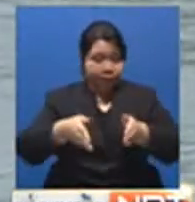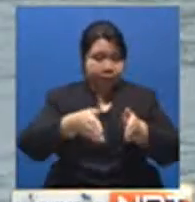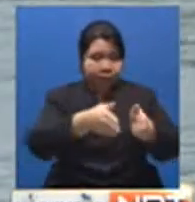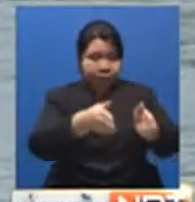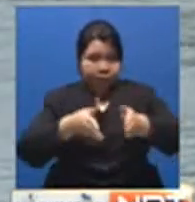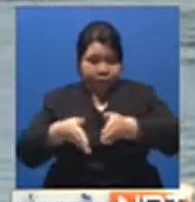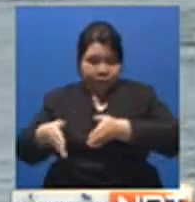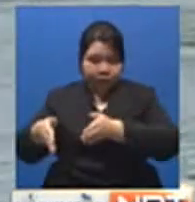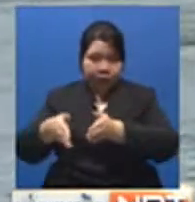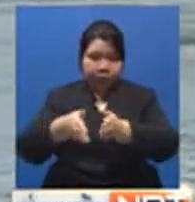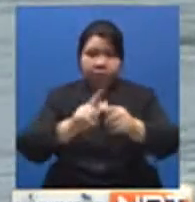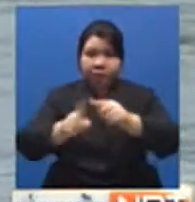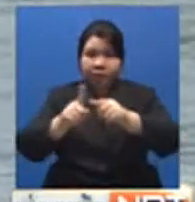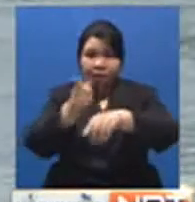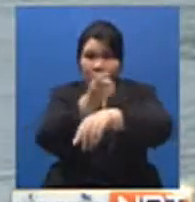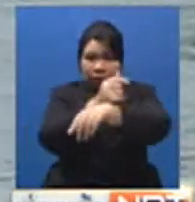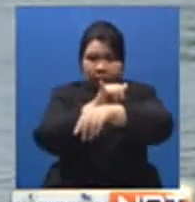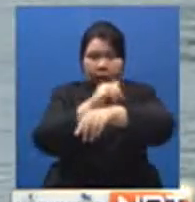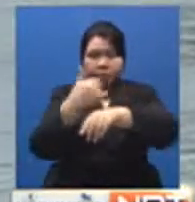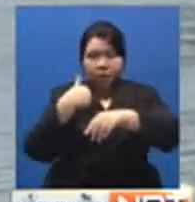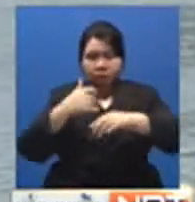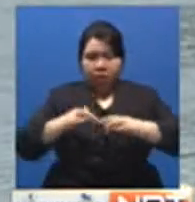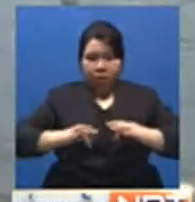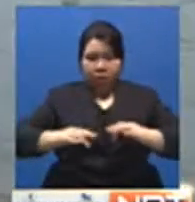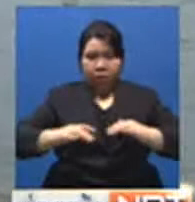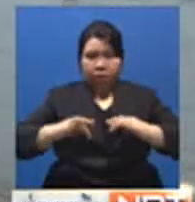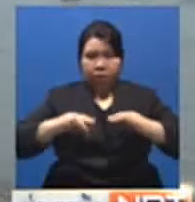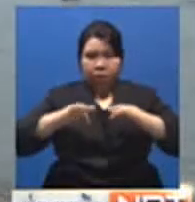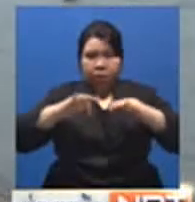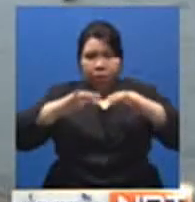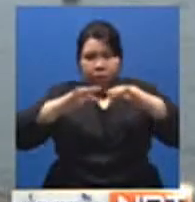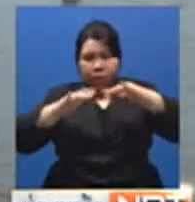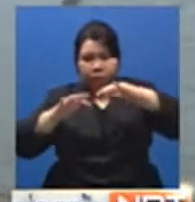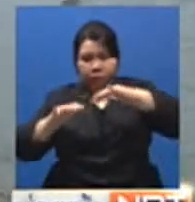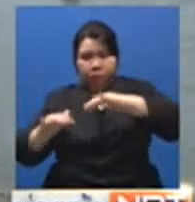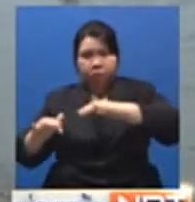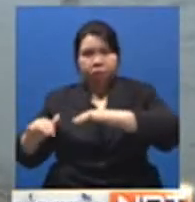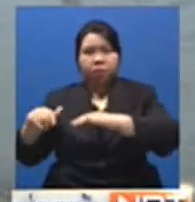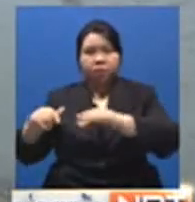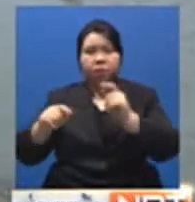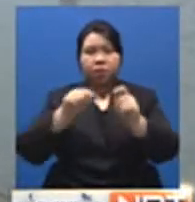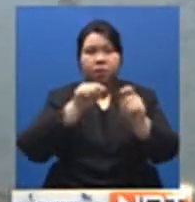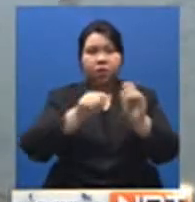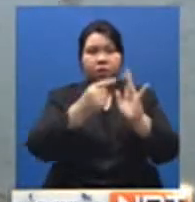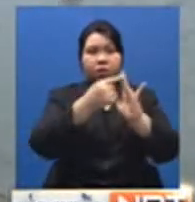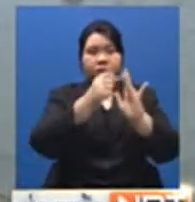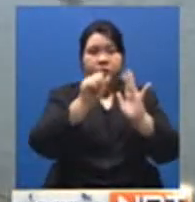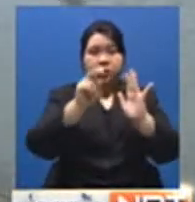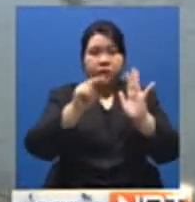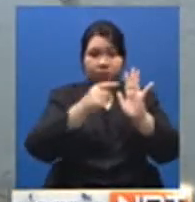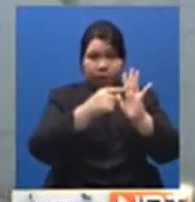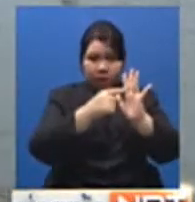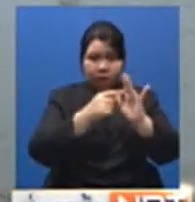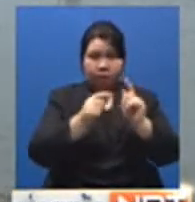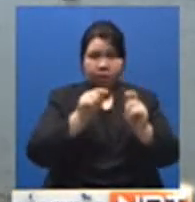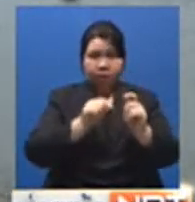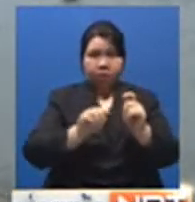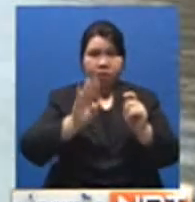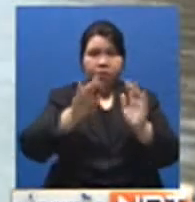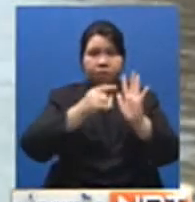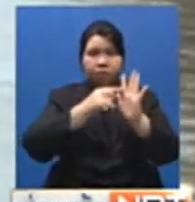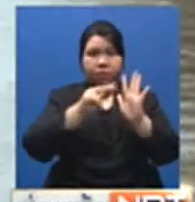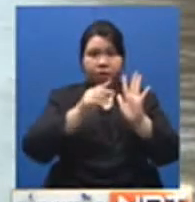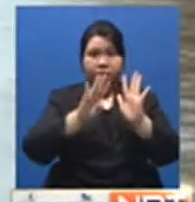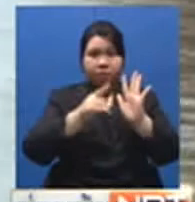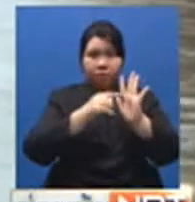พระนครศรีอยุธยาจะเริ่มล้นในพื้นที่ลุ่มต่ำอย่างเช่นอำเภอเสนาอำเภอบางบาลอำเภอผักไห่นะคะส่วนในช่วง